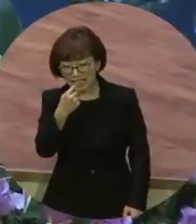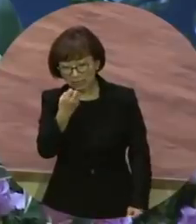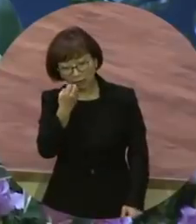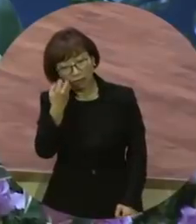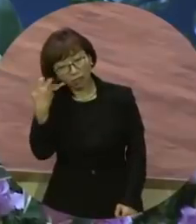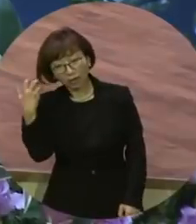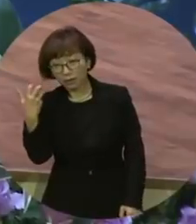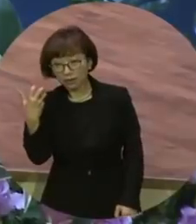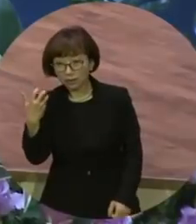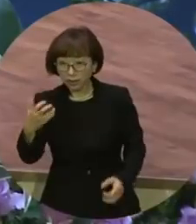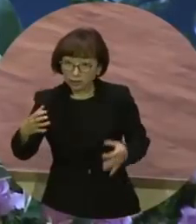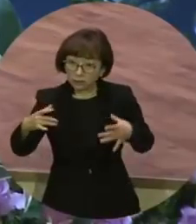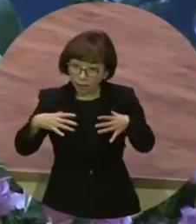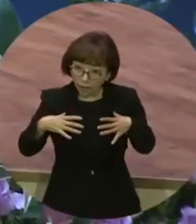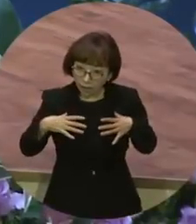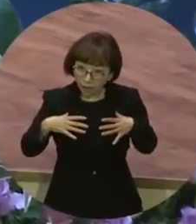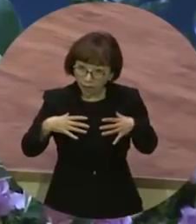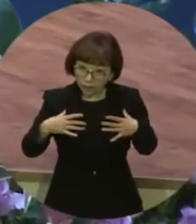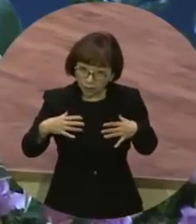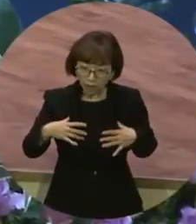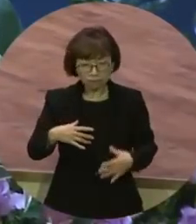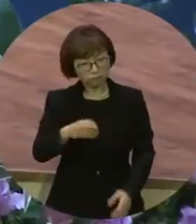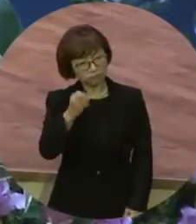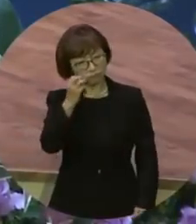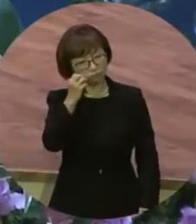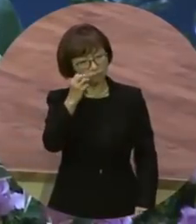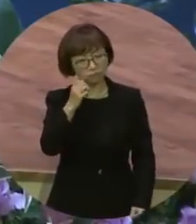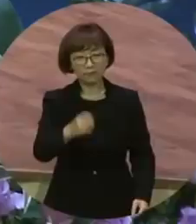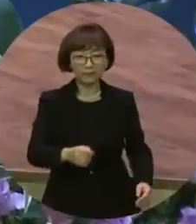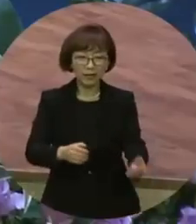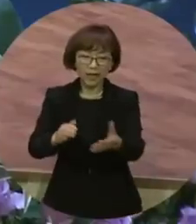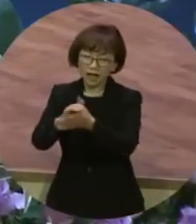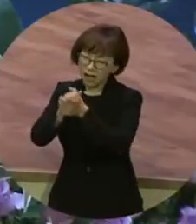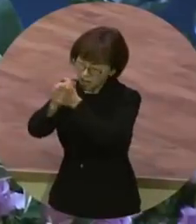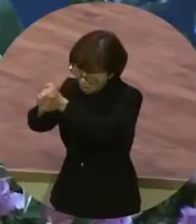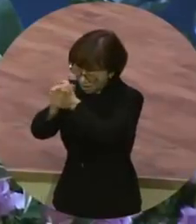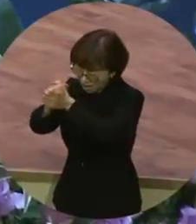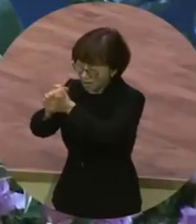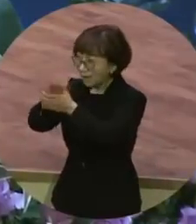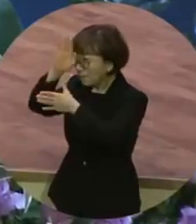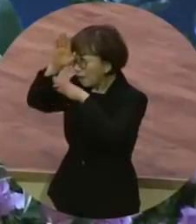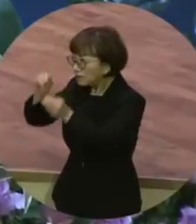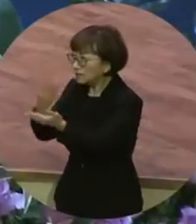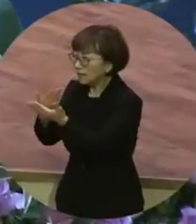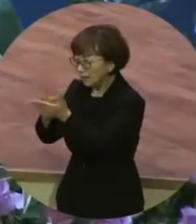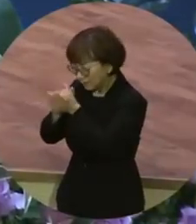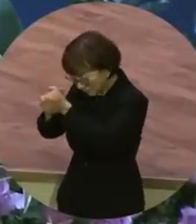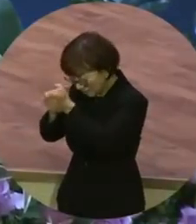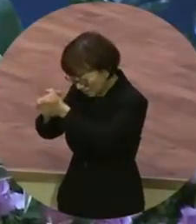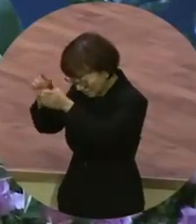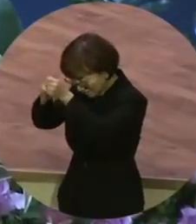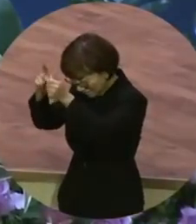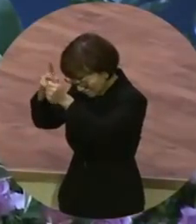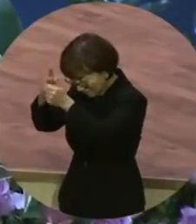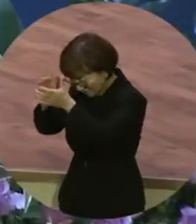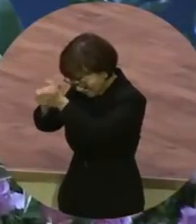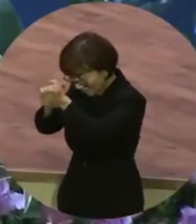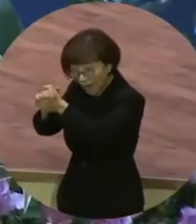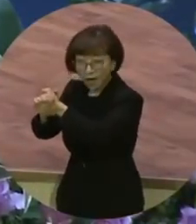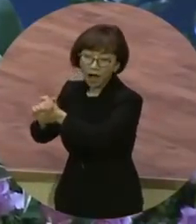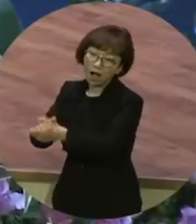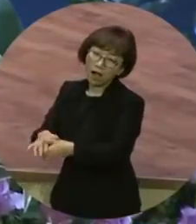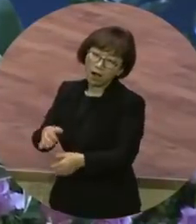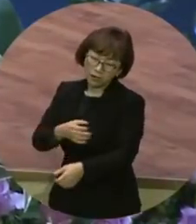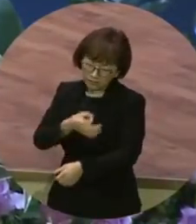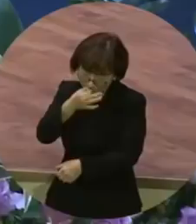되게 불편했다는 거예요. 바울은 먼저 그 나라와 의를 구하라는 말이 먼저 알았습니다. 그래서 그런 거 가지고 기도 안 하고 싶었는데 너무 괴롭고 불편하니까